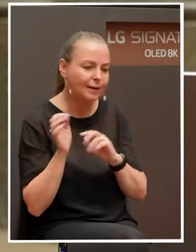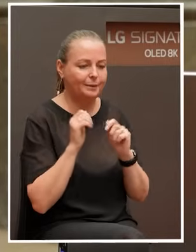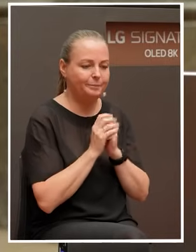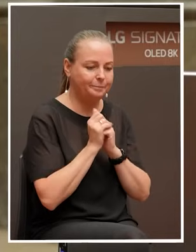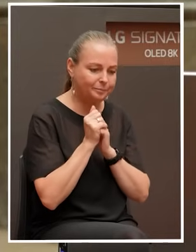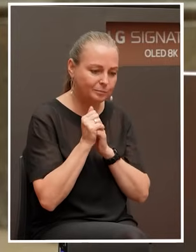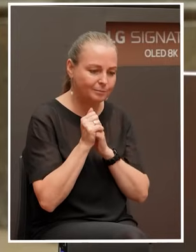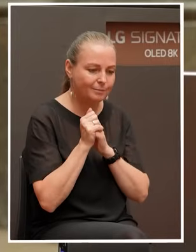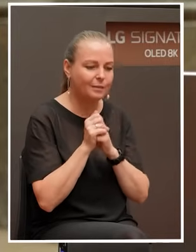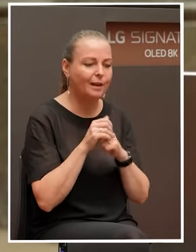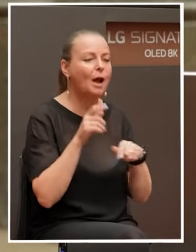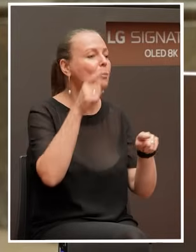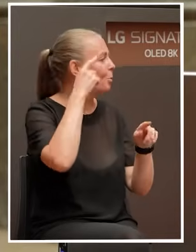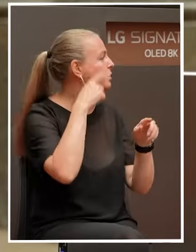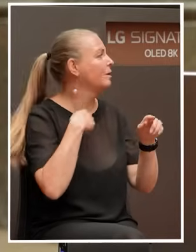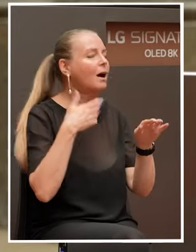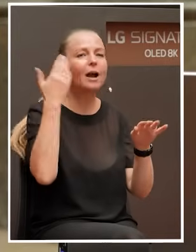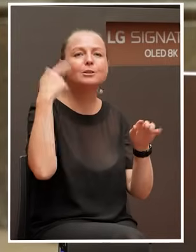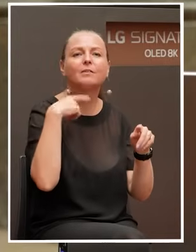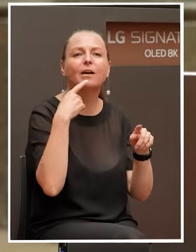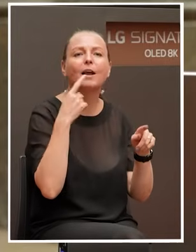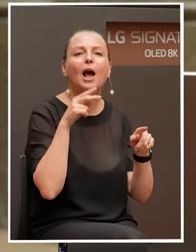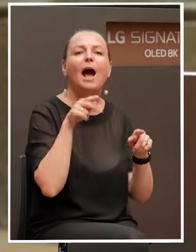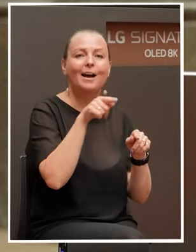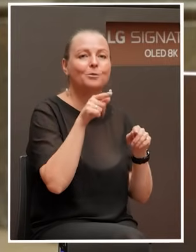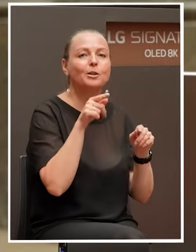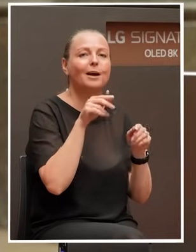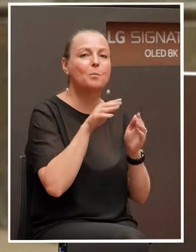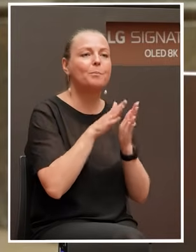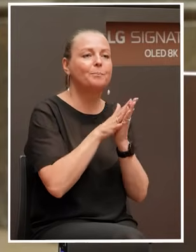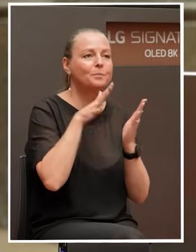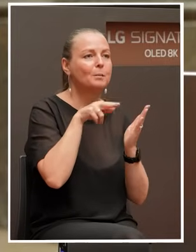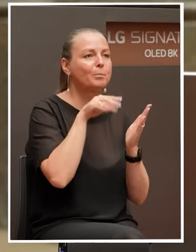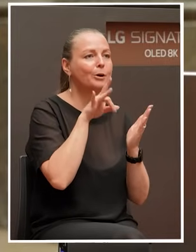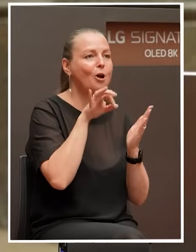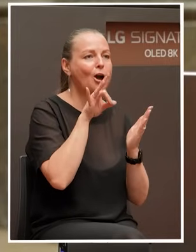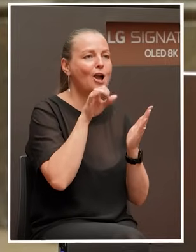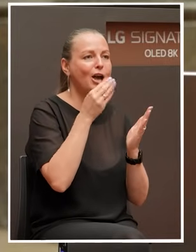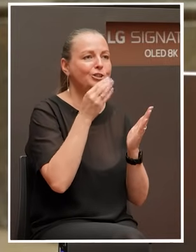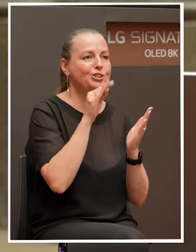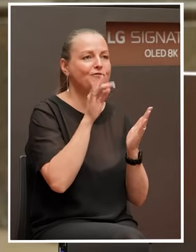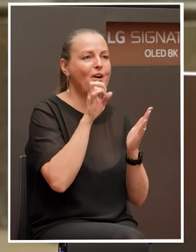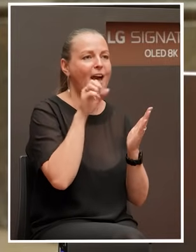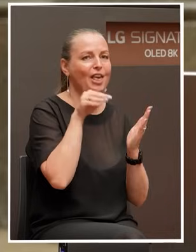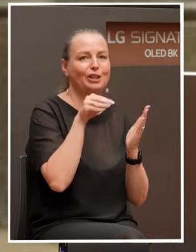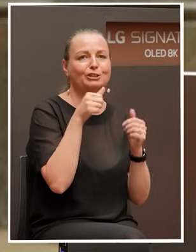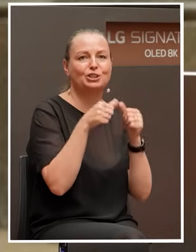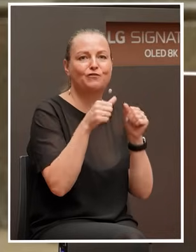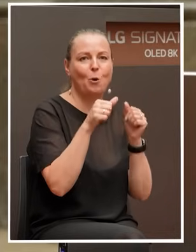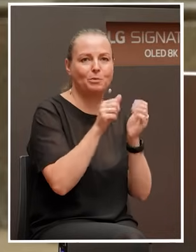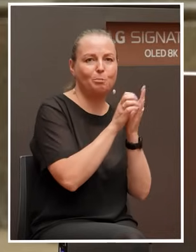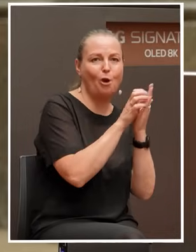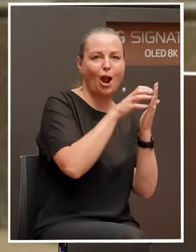и странных растений. Помните, я оговорился, сказав, проращивает живопись на поверхности собора. Вот это